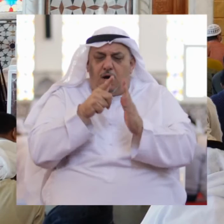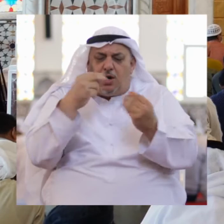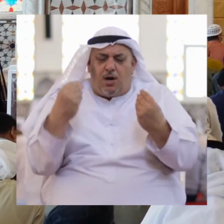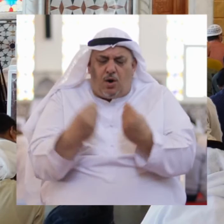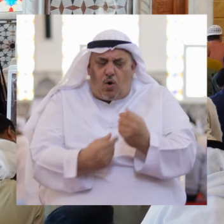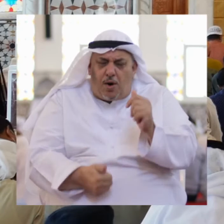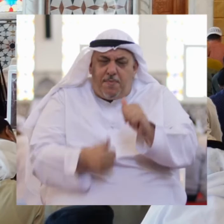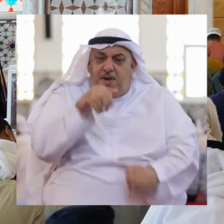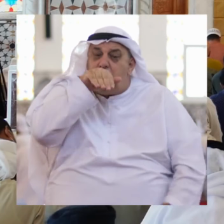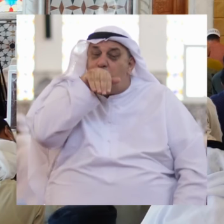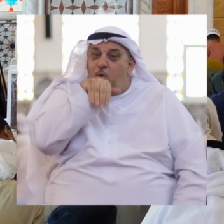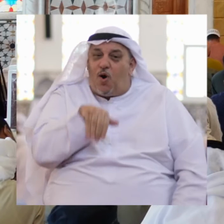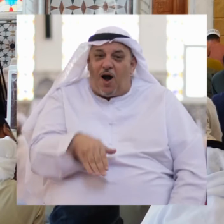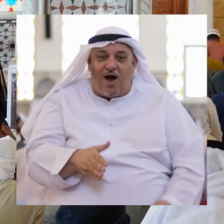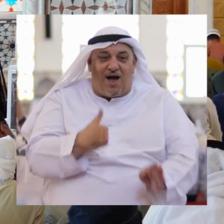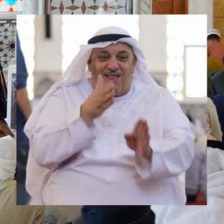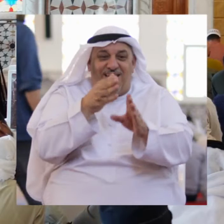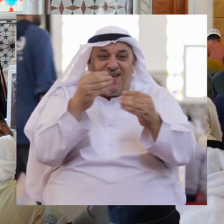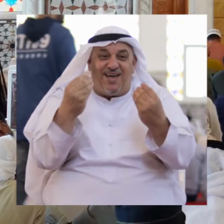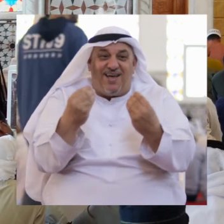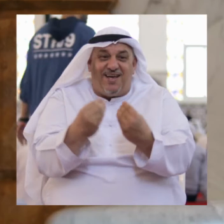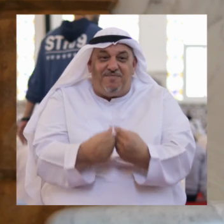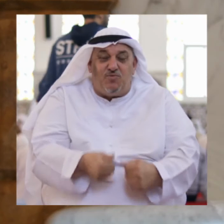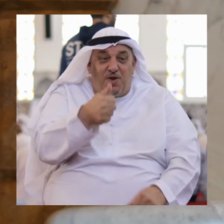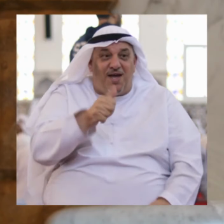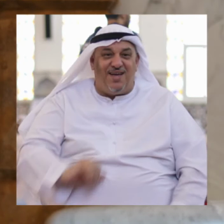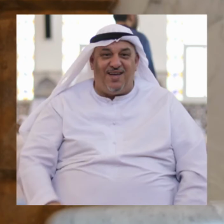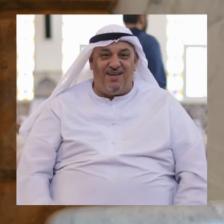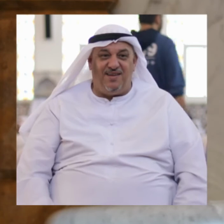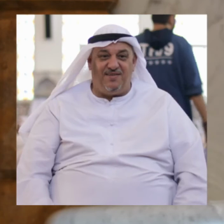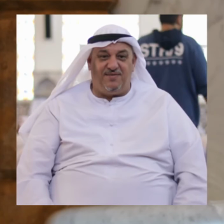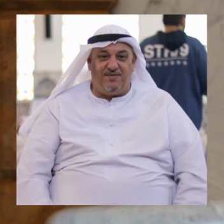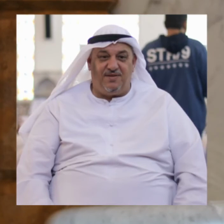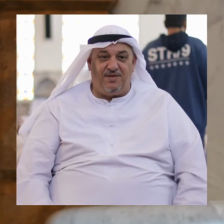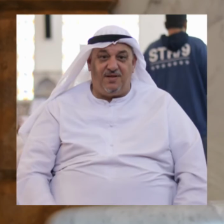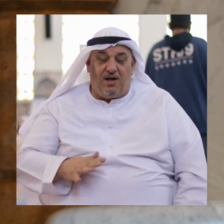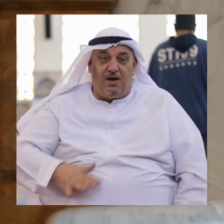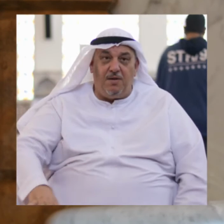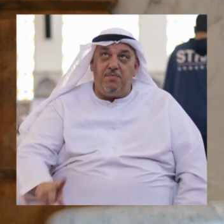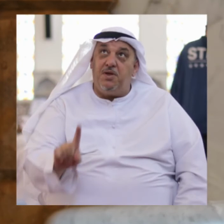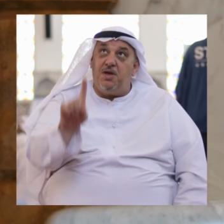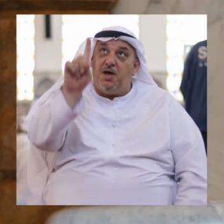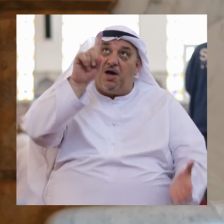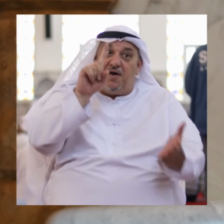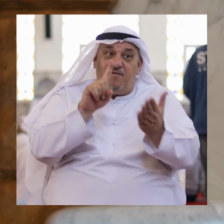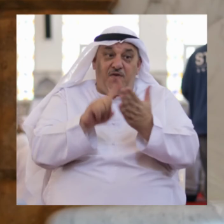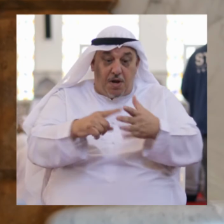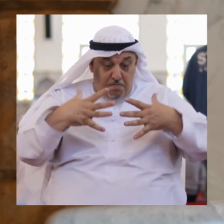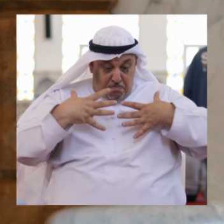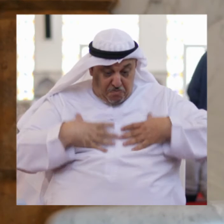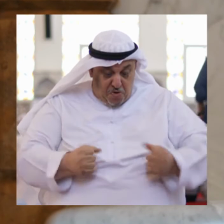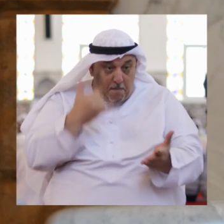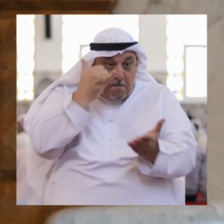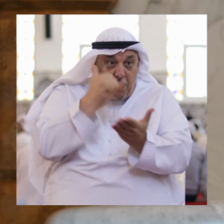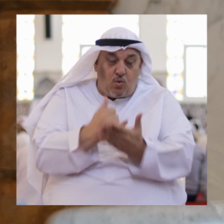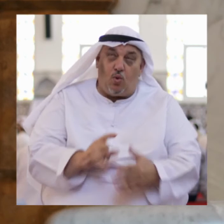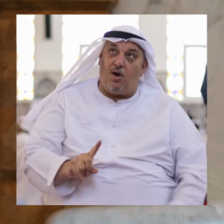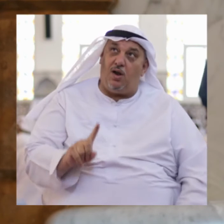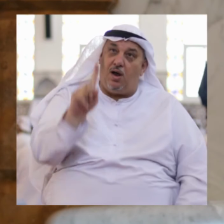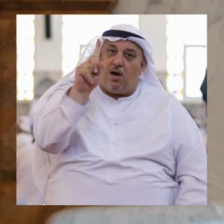عليه وسلم ثلاثه فان الله هو الشافي قال